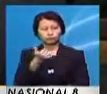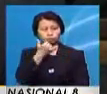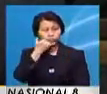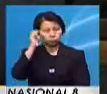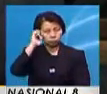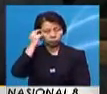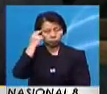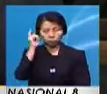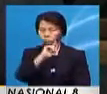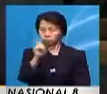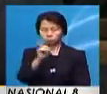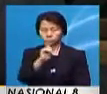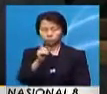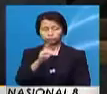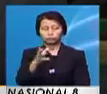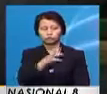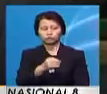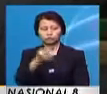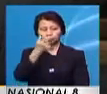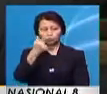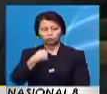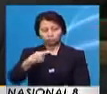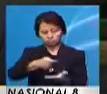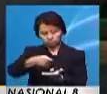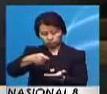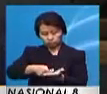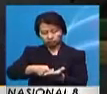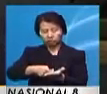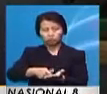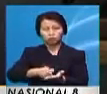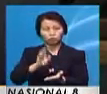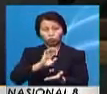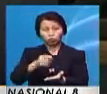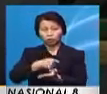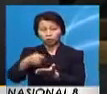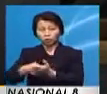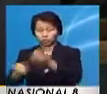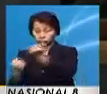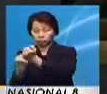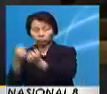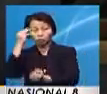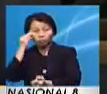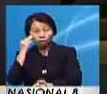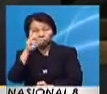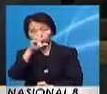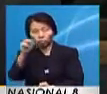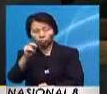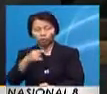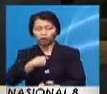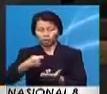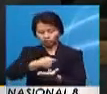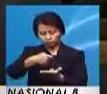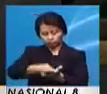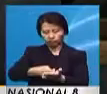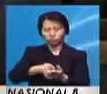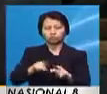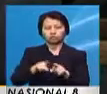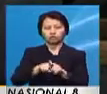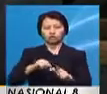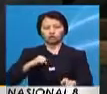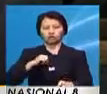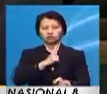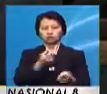faham. Dan apabila saya sign sebagai ahli UMNO. Dan saya